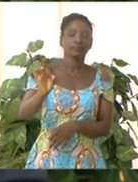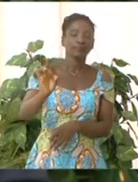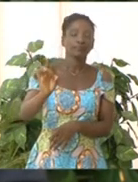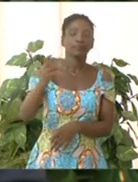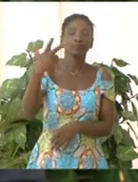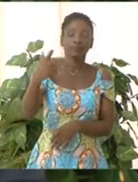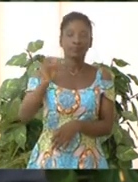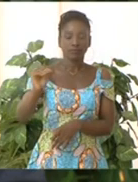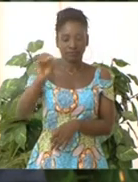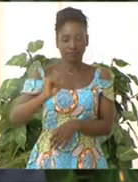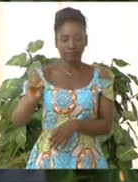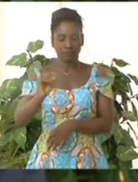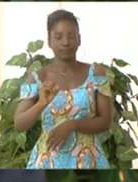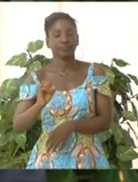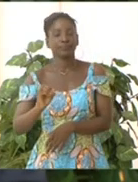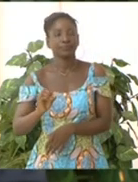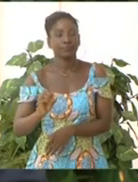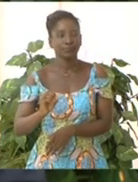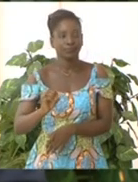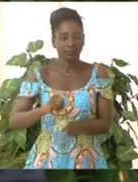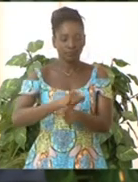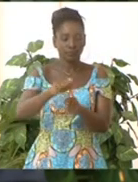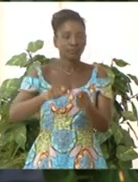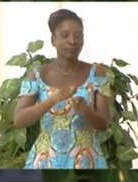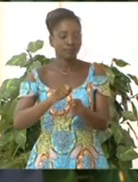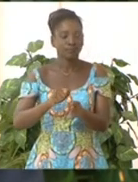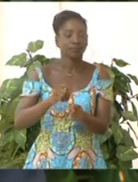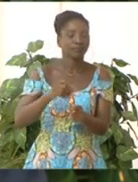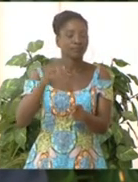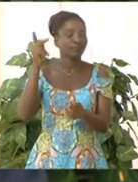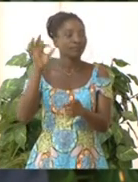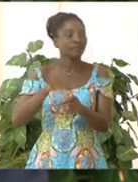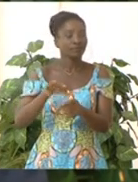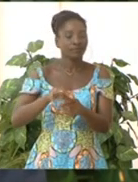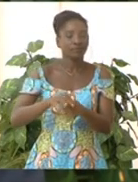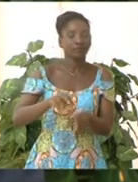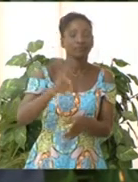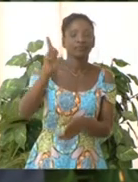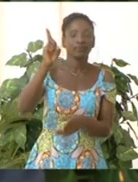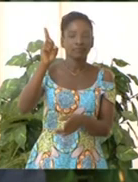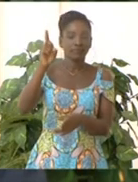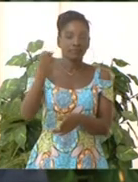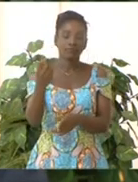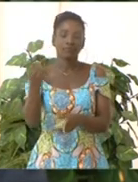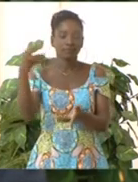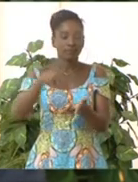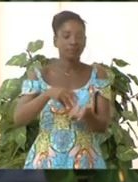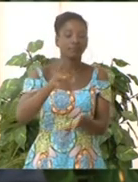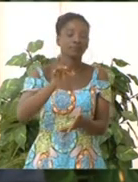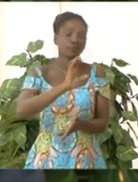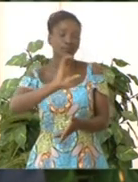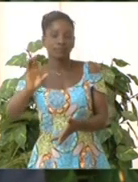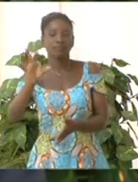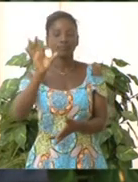suffrages exprimés 11 1809 ont obtenu alassane